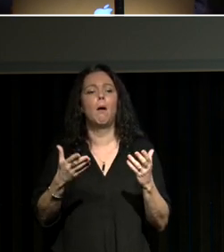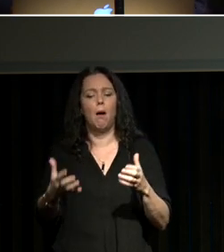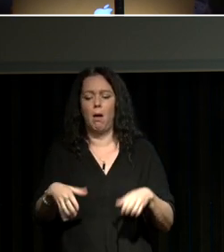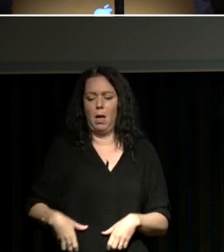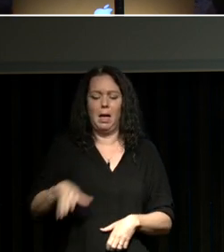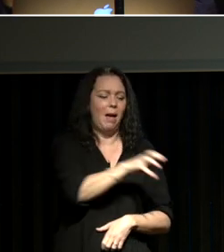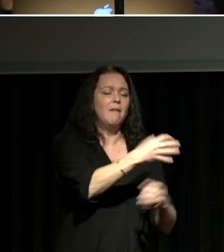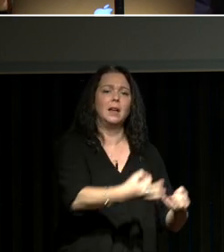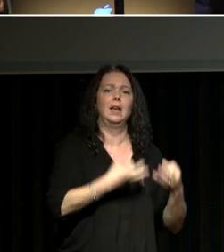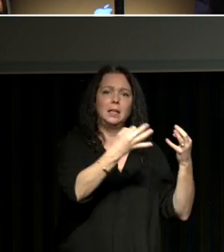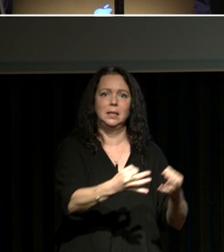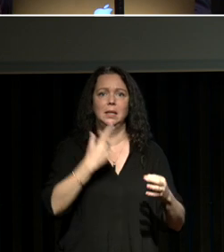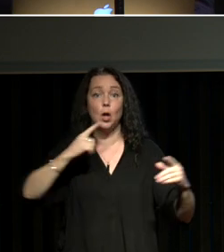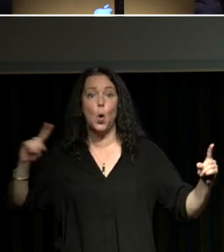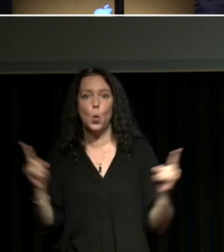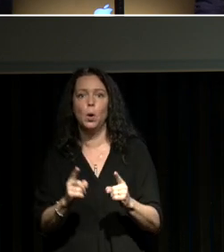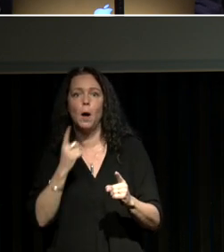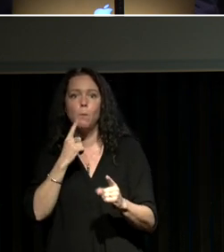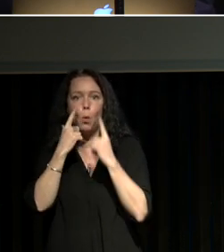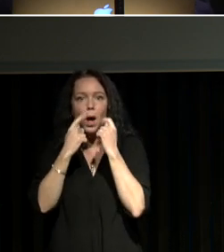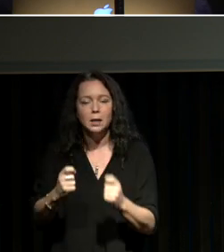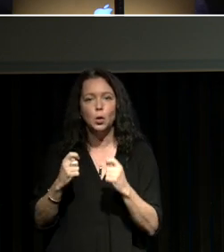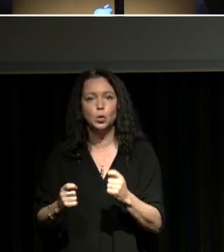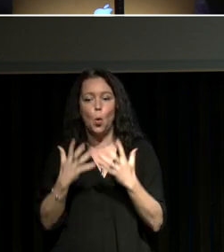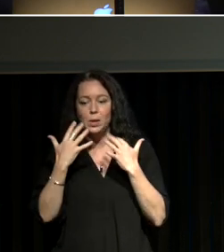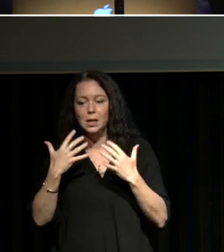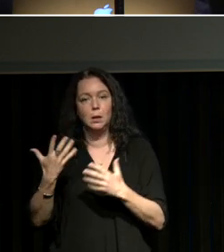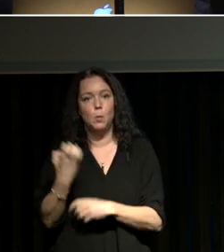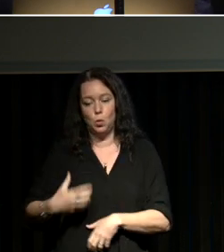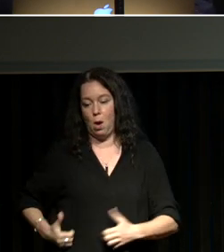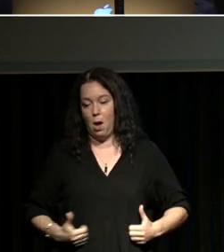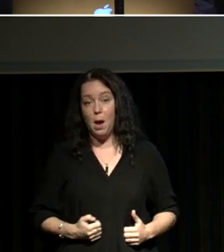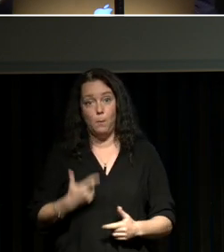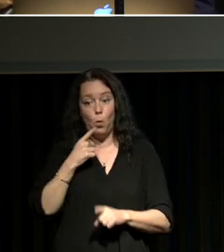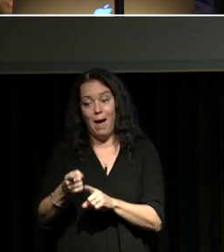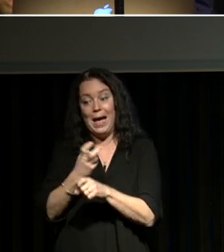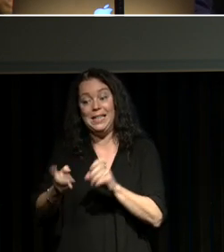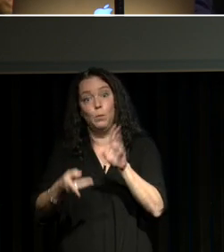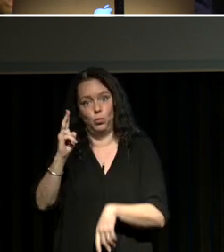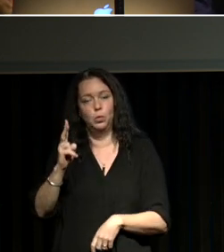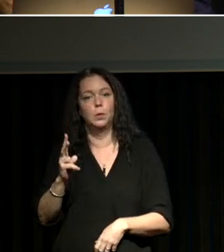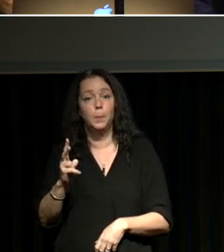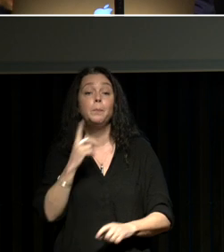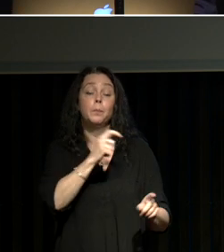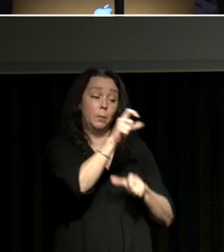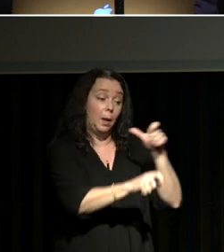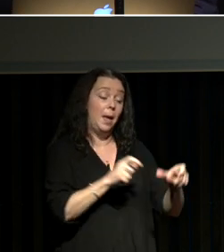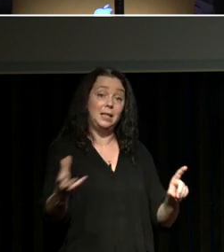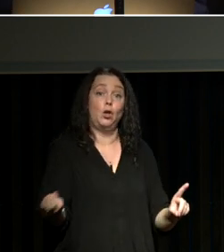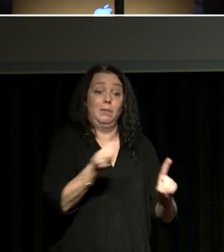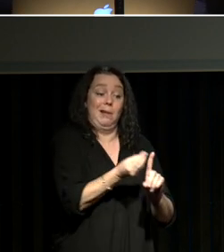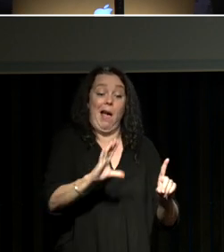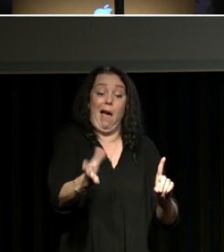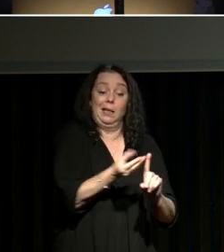On va réduire les durées d'ischémie, parce que ce sont des greffons qui, théoriquement, sont plus risqués. Les gens, d'ailleurs, qui vont les recevoir, en tout cas